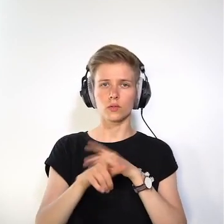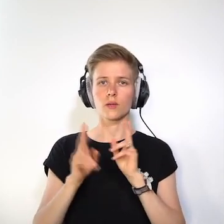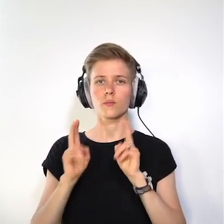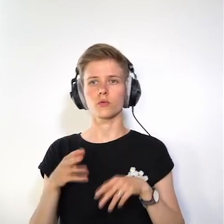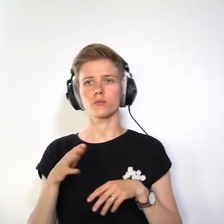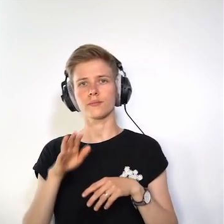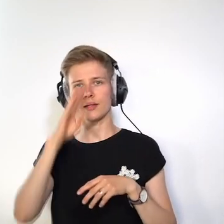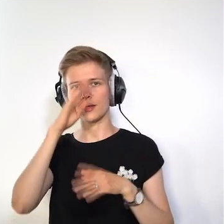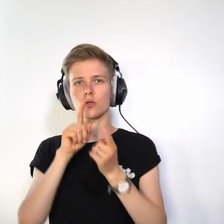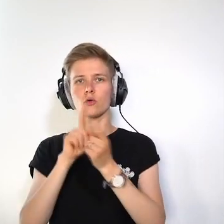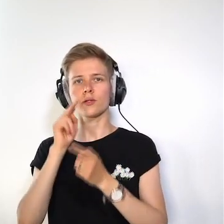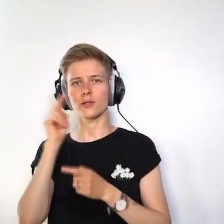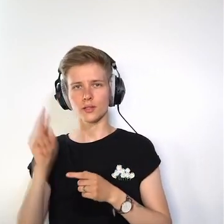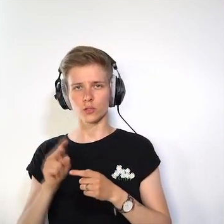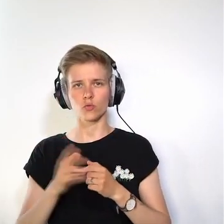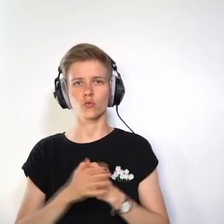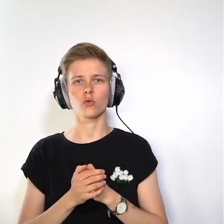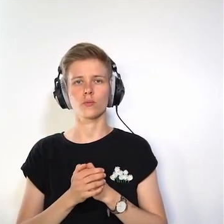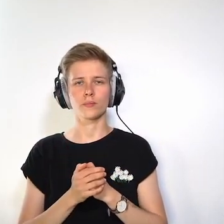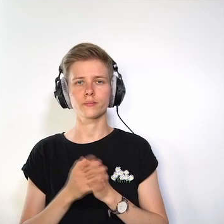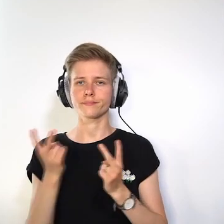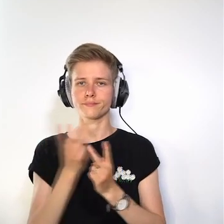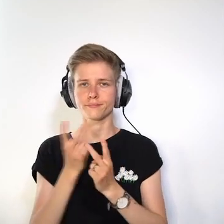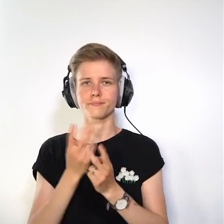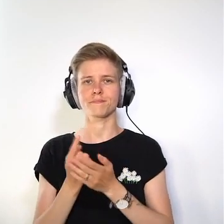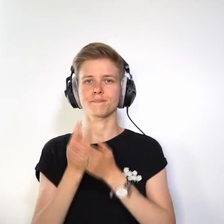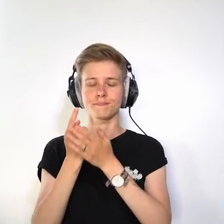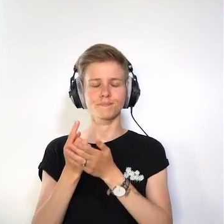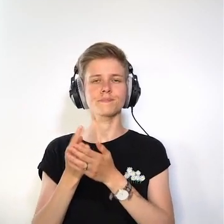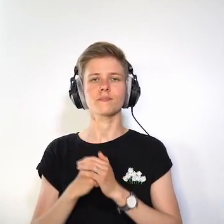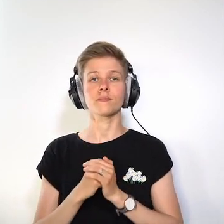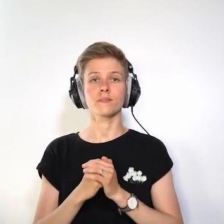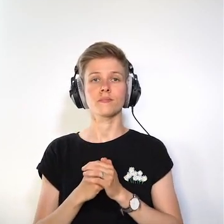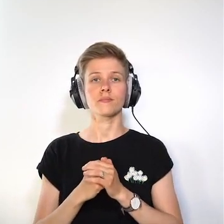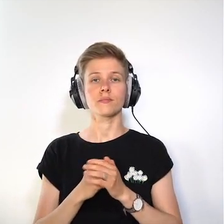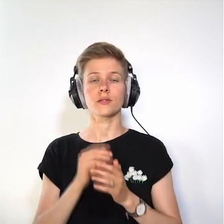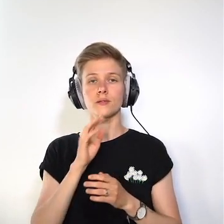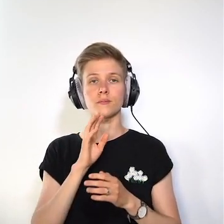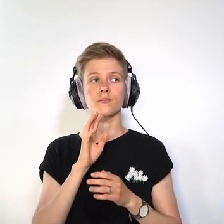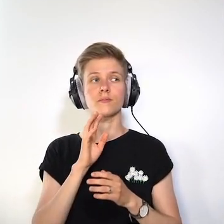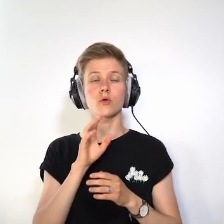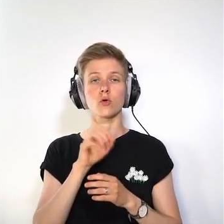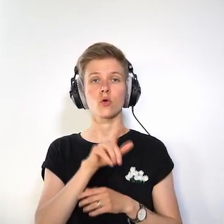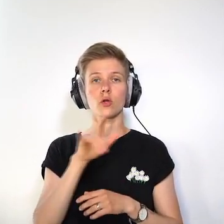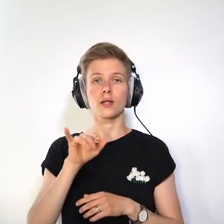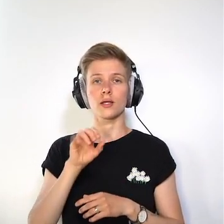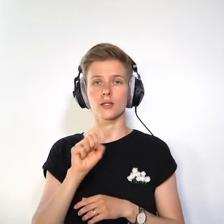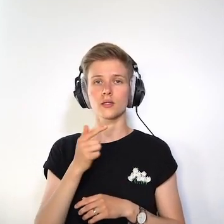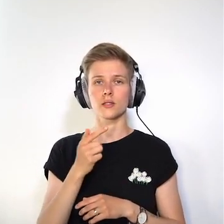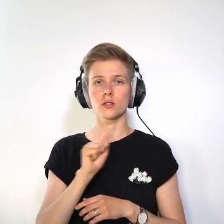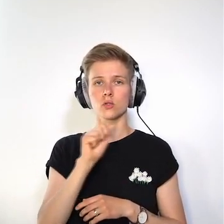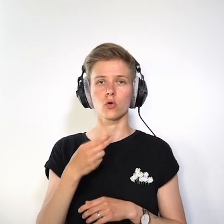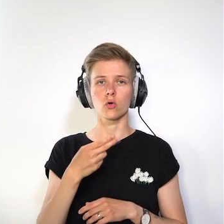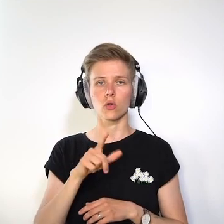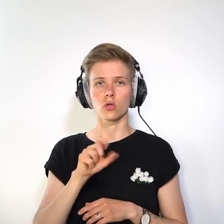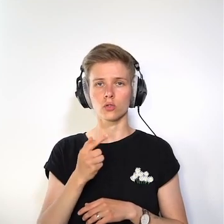niin kuin henkilökohtainen näkökulma tähän asiaan. Ne molemmat on erittäin tervetulleita. Mutta esittelynä siis, että Olli Stolström on tehnyt